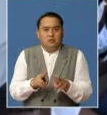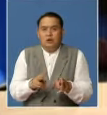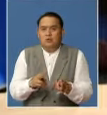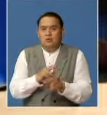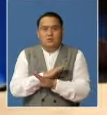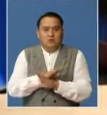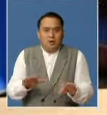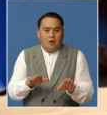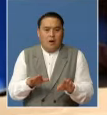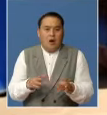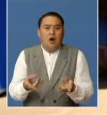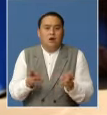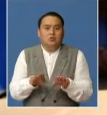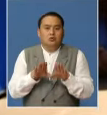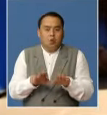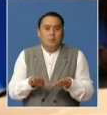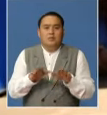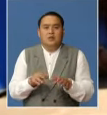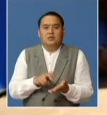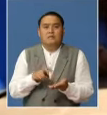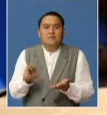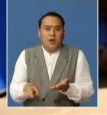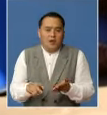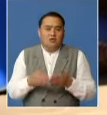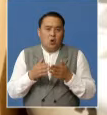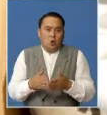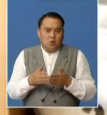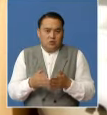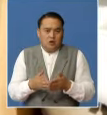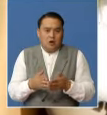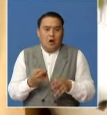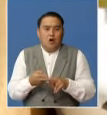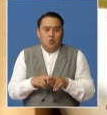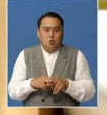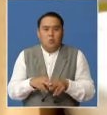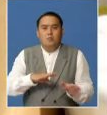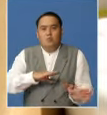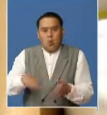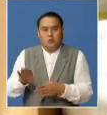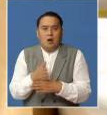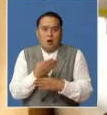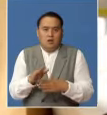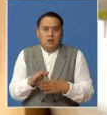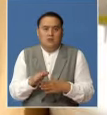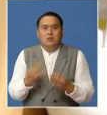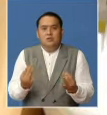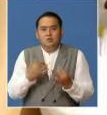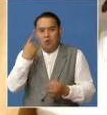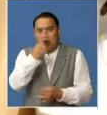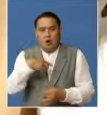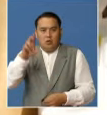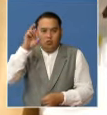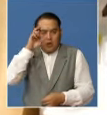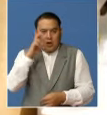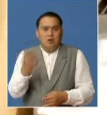острове. Мальта станет лишь местом высадки для пассажиров Ocean Viking, которых после распределят заинтересованные государства.